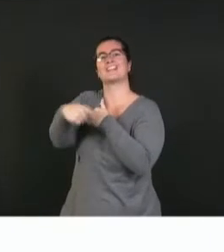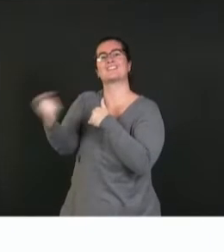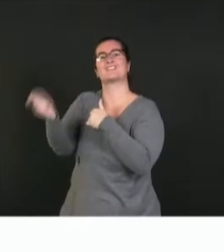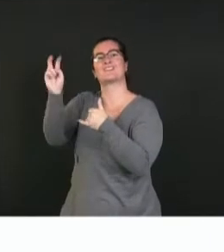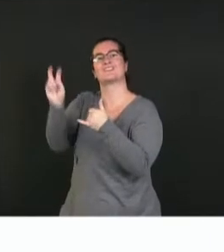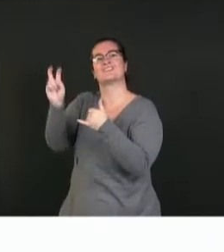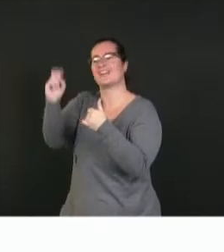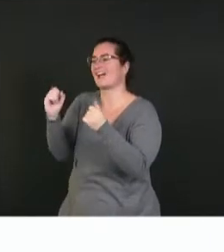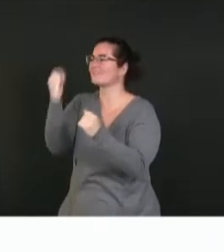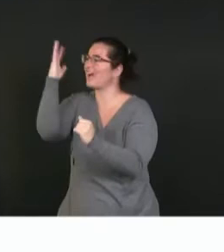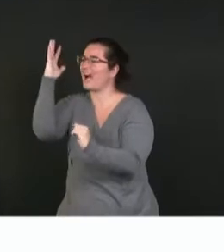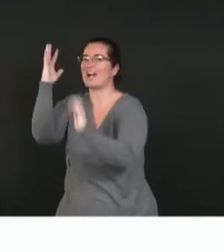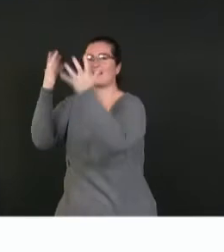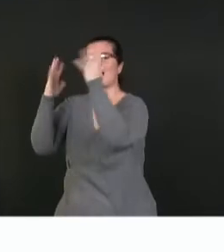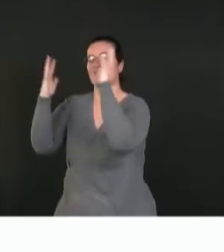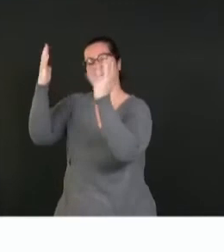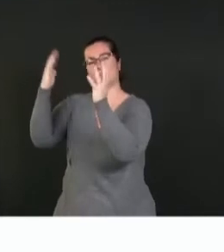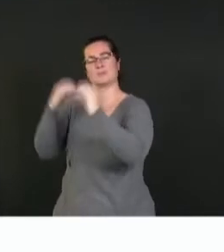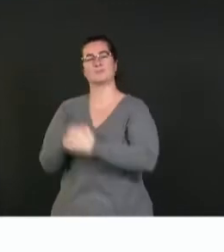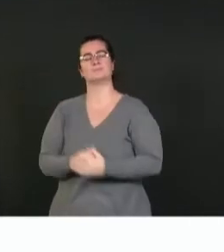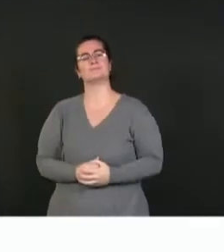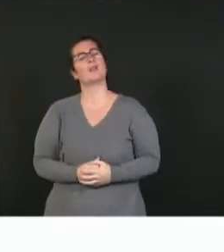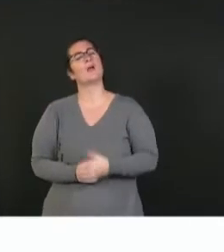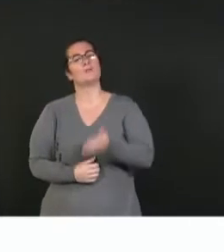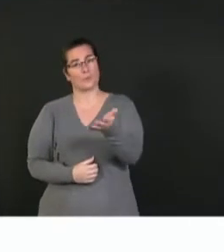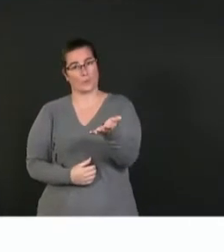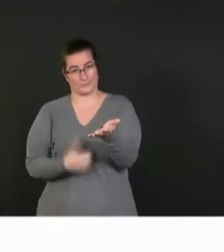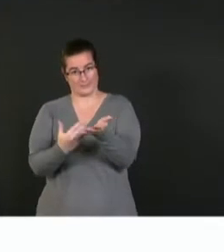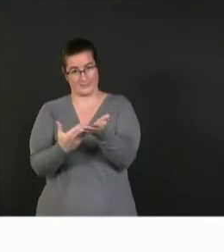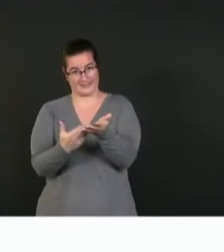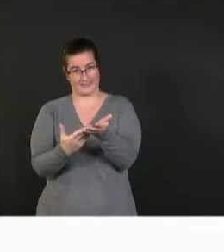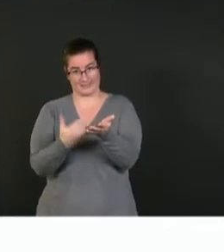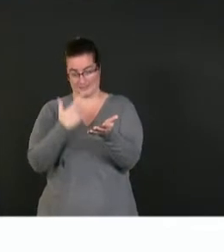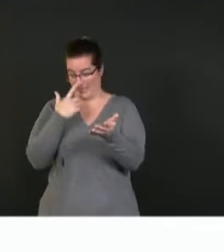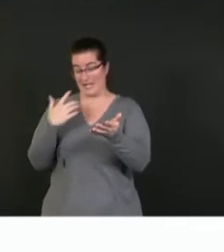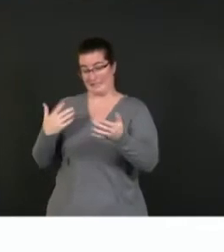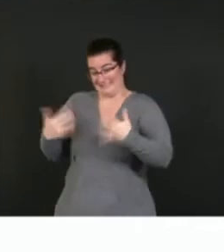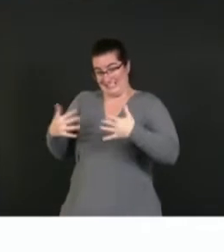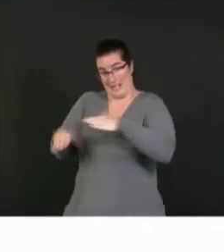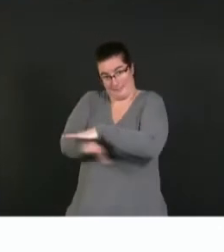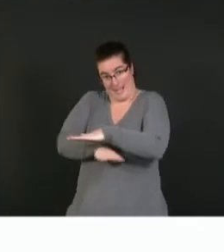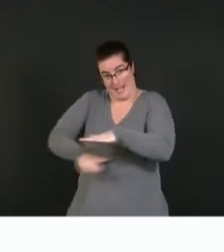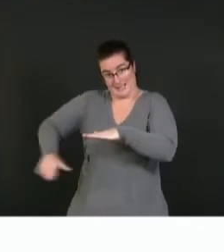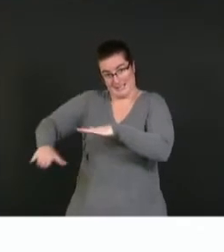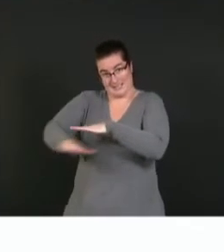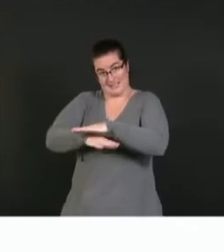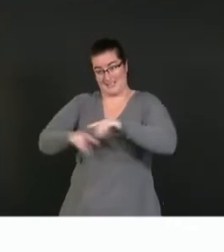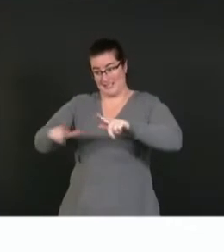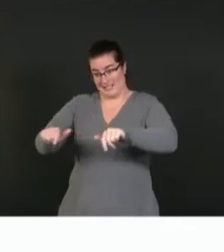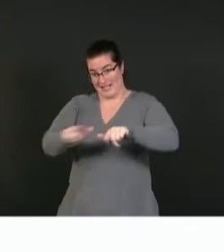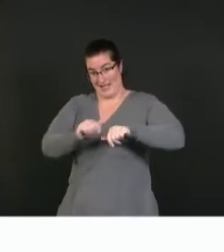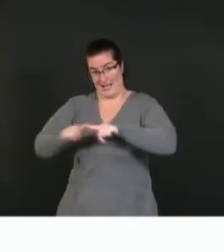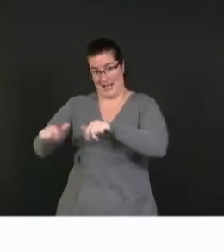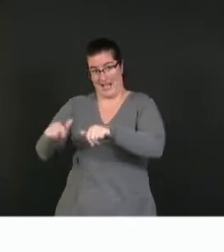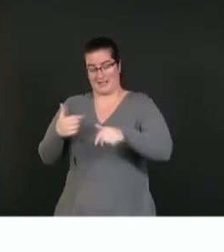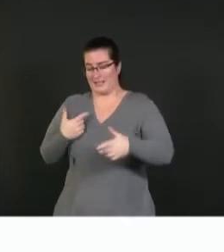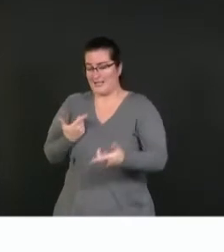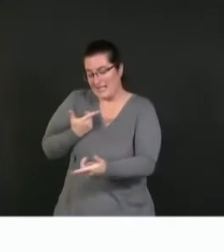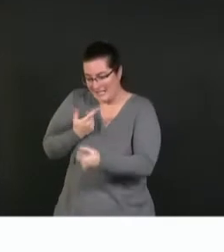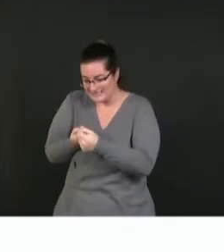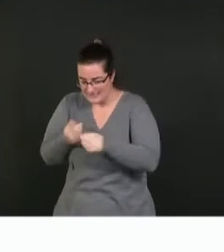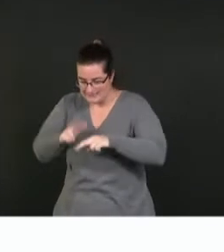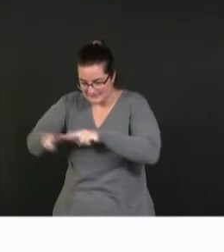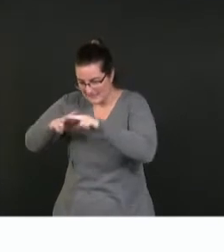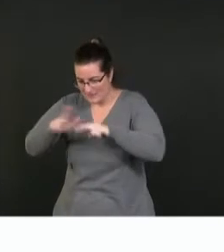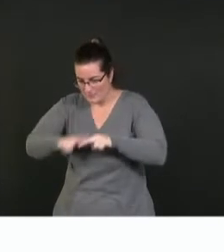parlez de marche arrière ? En tout cas, vous avez un existant et vous retrouvez, vous redonnez accès au sol. Comment on s'y